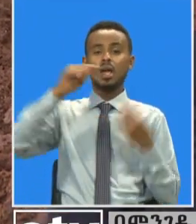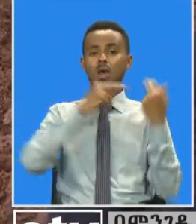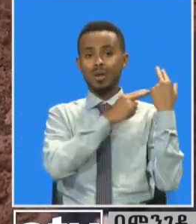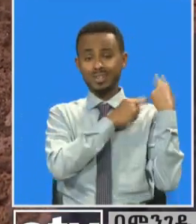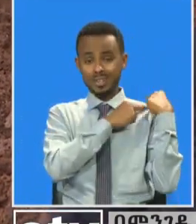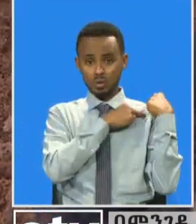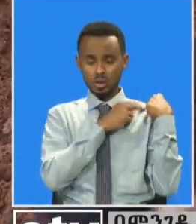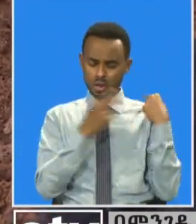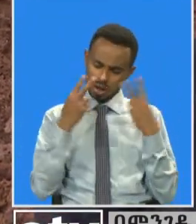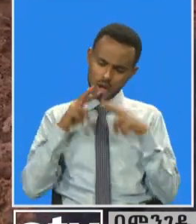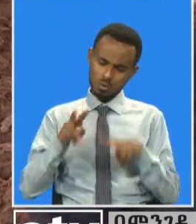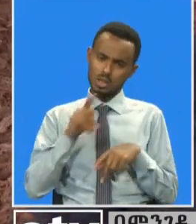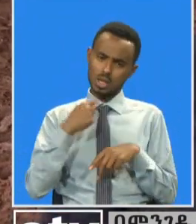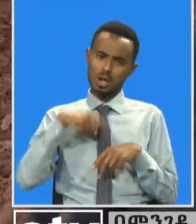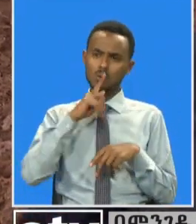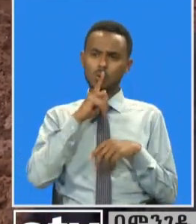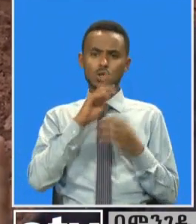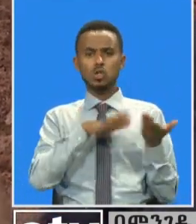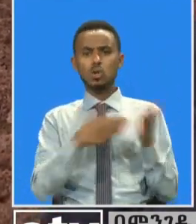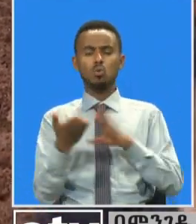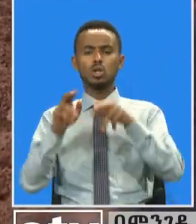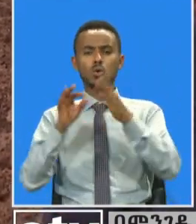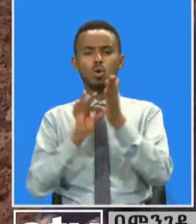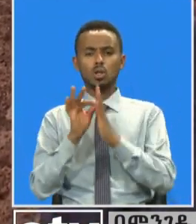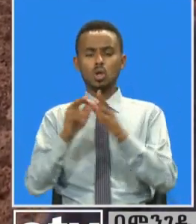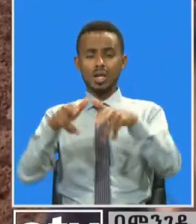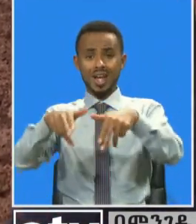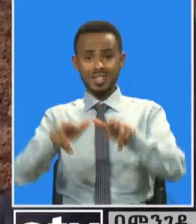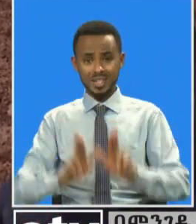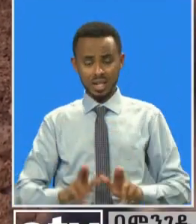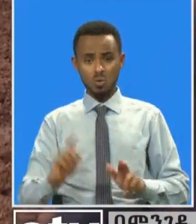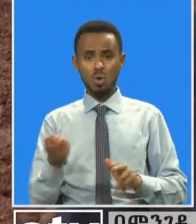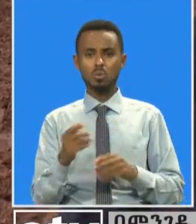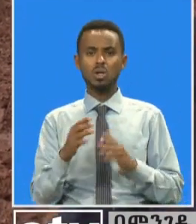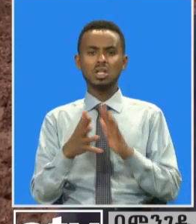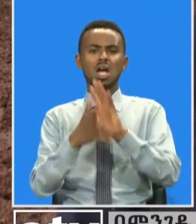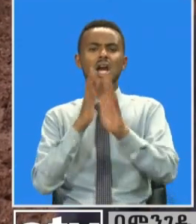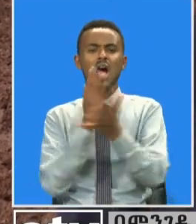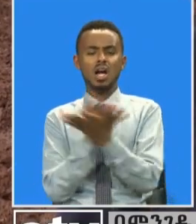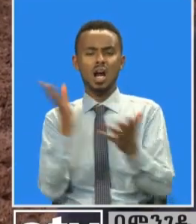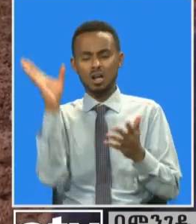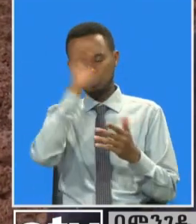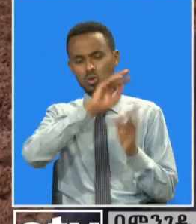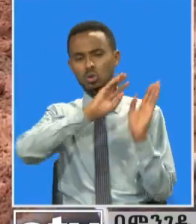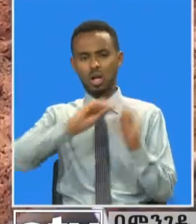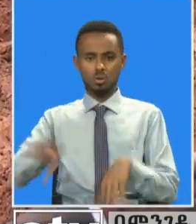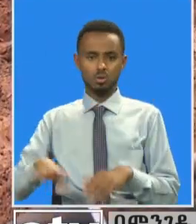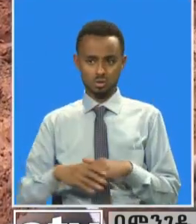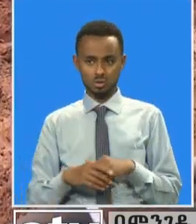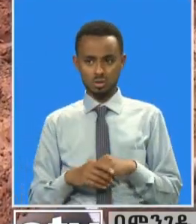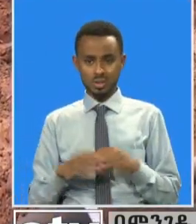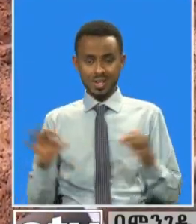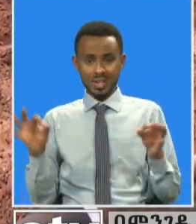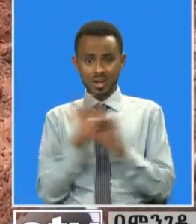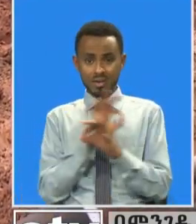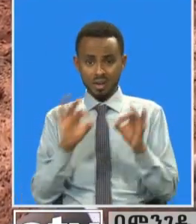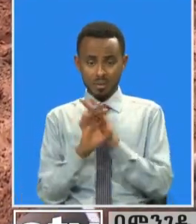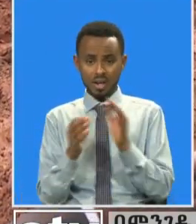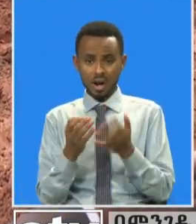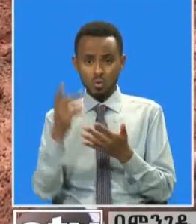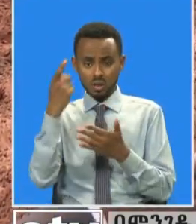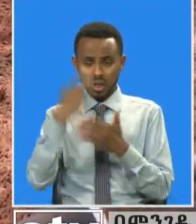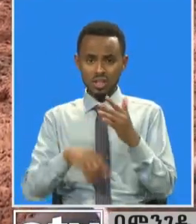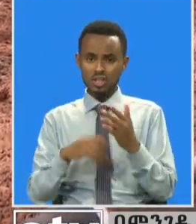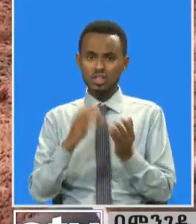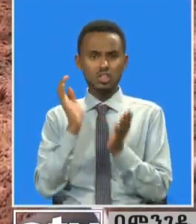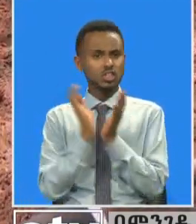ባለስልጣኖች እያዩን እኛን እንደ ሞተ ቆጥሮ እንደ አስክሬን ወይም እንደ ተራ እቃ ገምተው ነው የጣሉን። የፋብሪካ ውጤት የሸቀጥ የሚባል